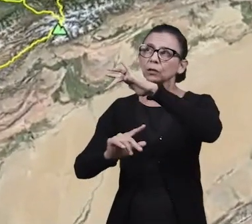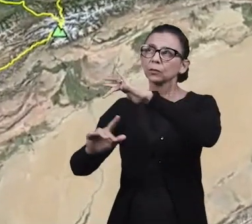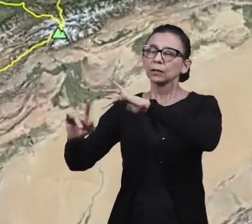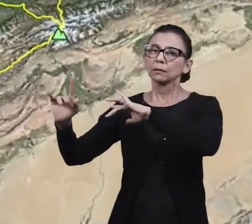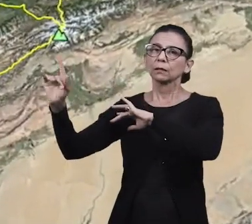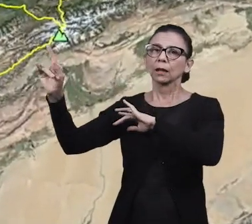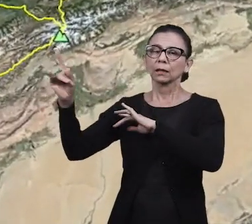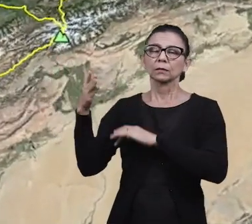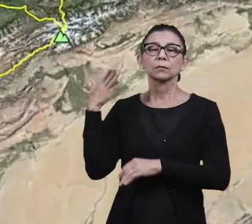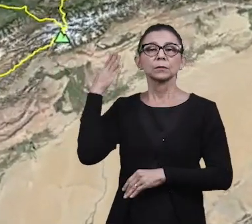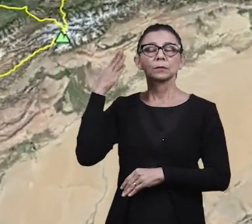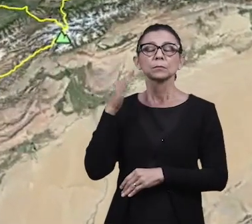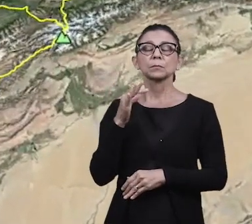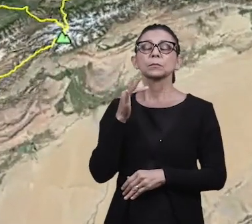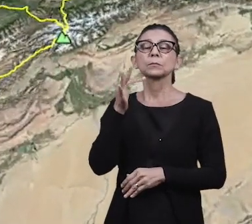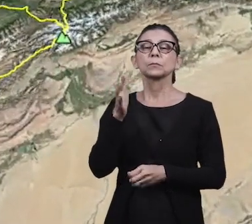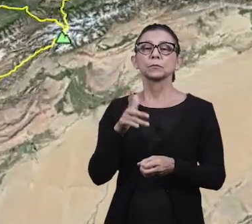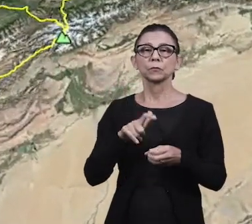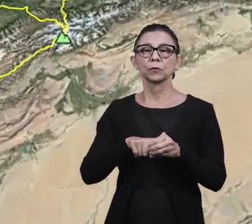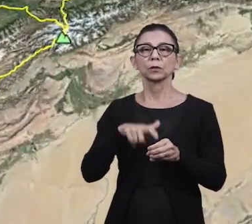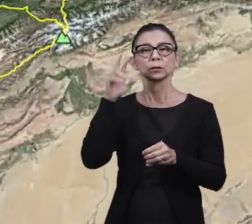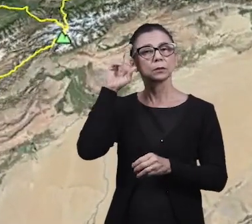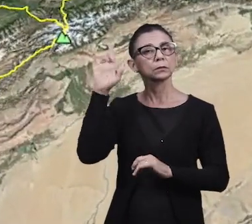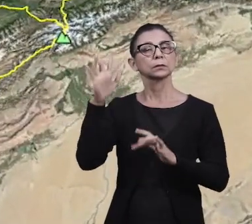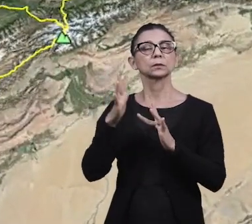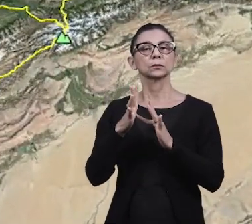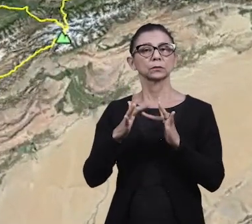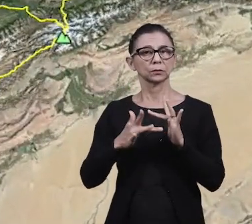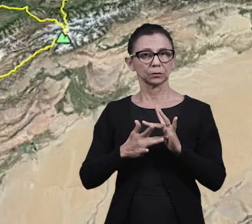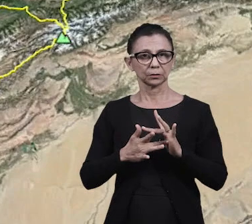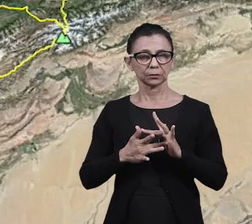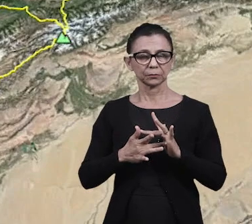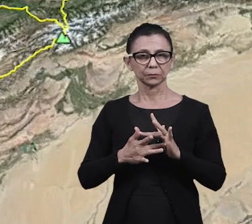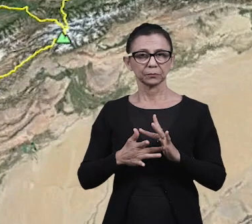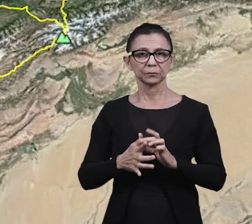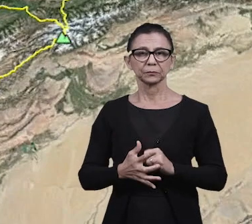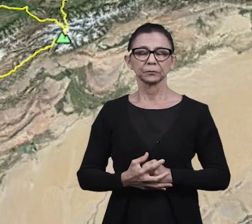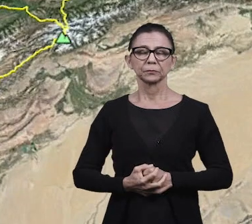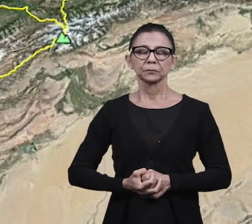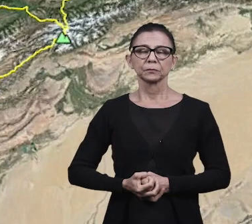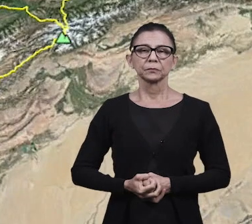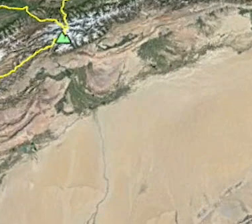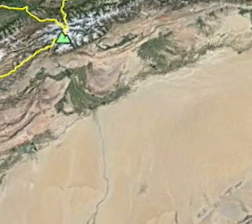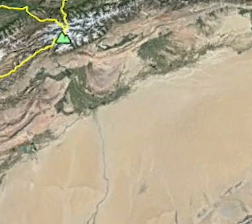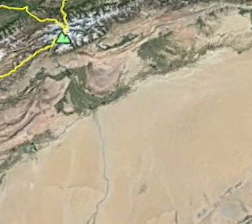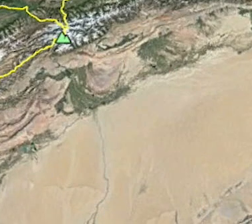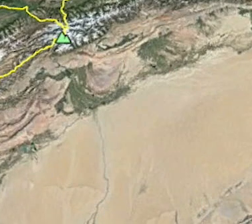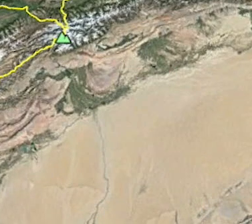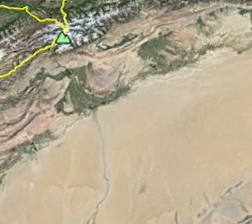l'évangile éternel et par le message du retour imminent du Seigneur Jésus.